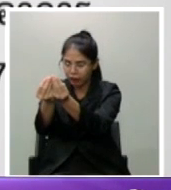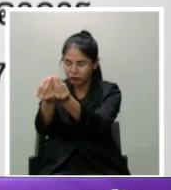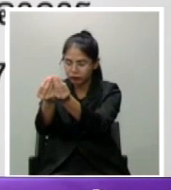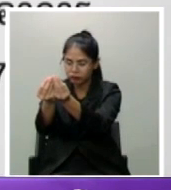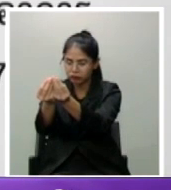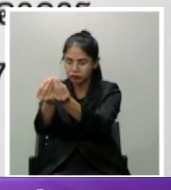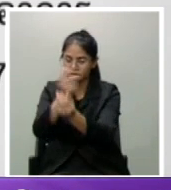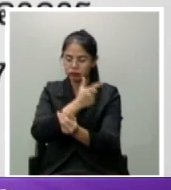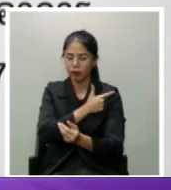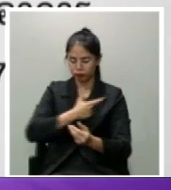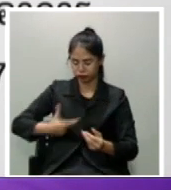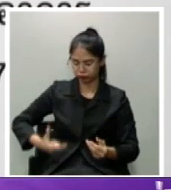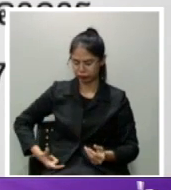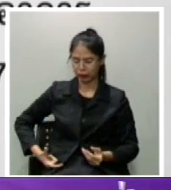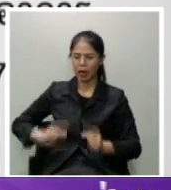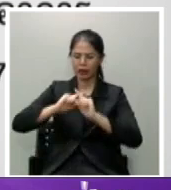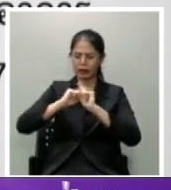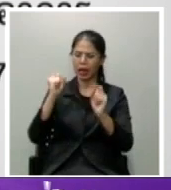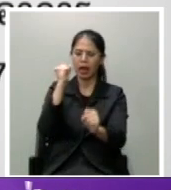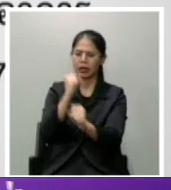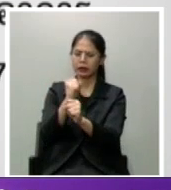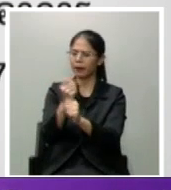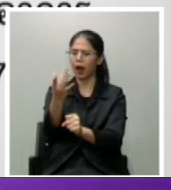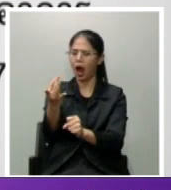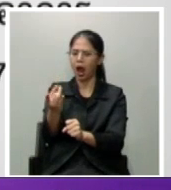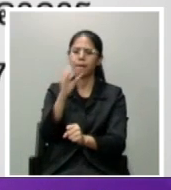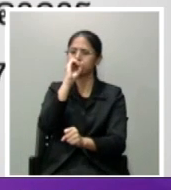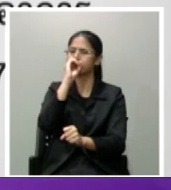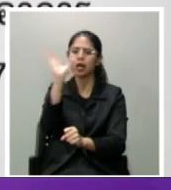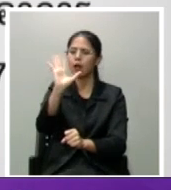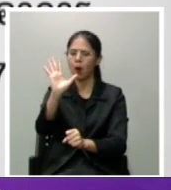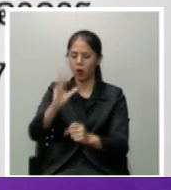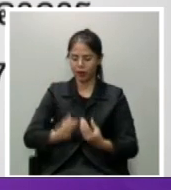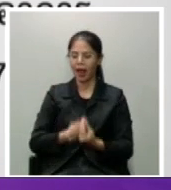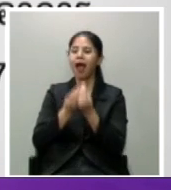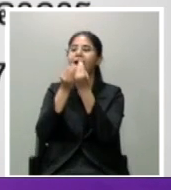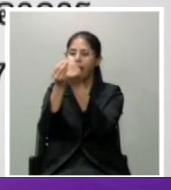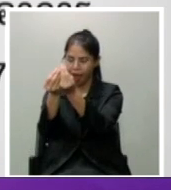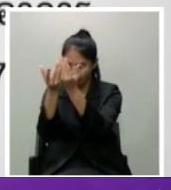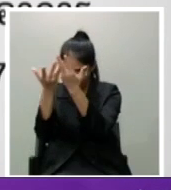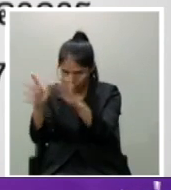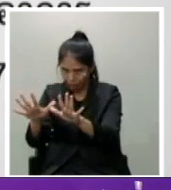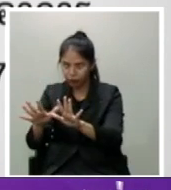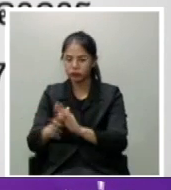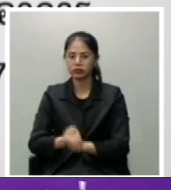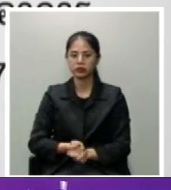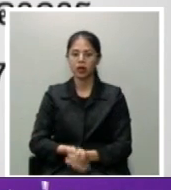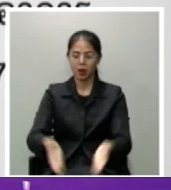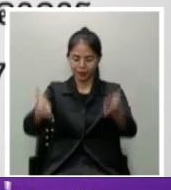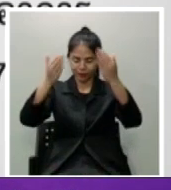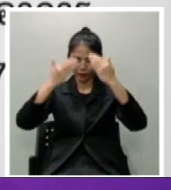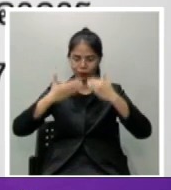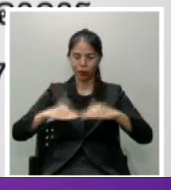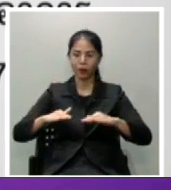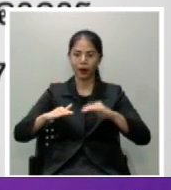ทำอะไรเป็นอันว่าถวายผลจากรัฐบาลท่านนายกอนันต์ก็มาถึงรัฐบาลท่าน